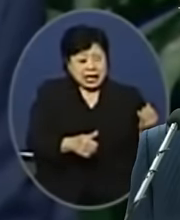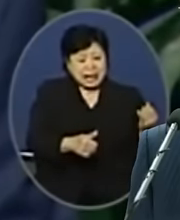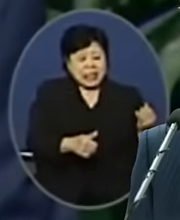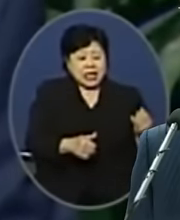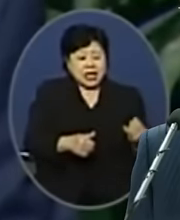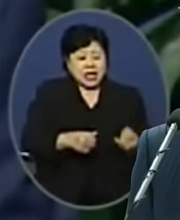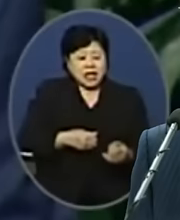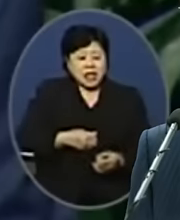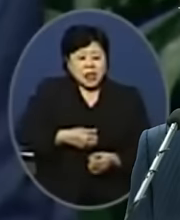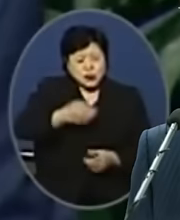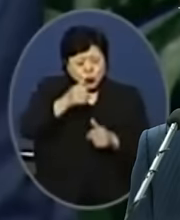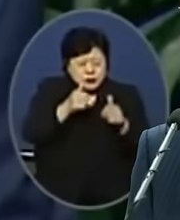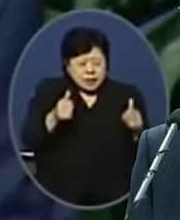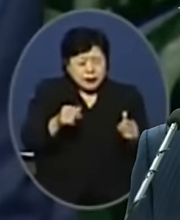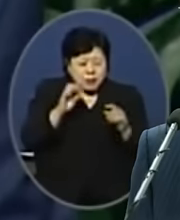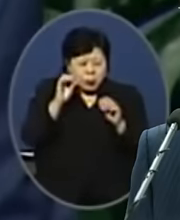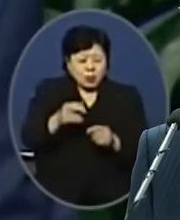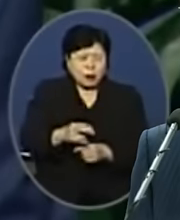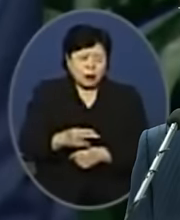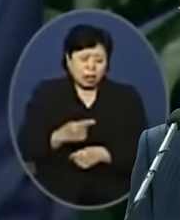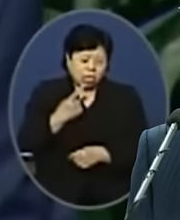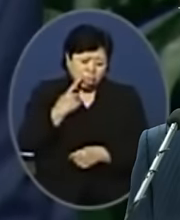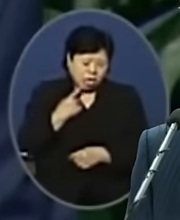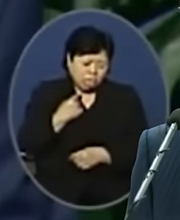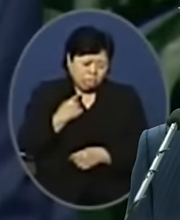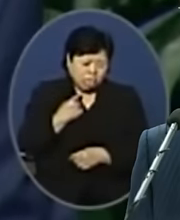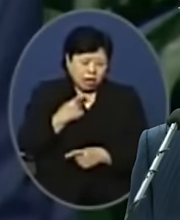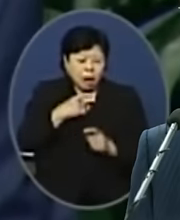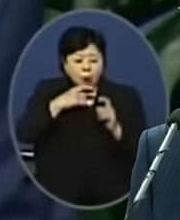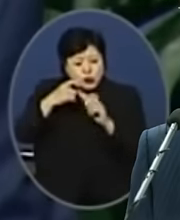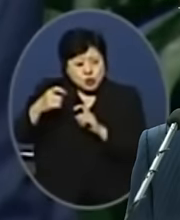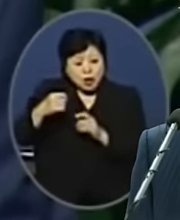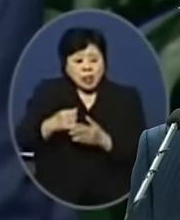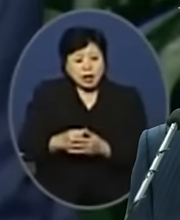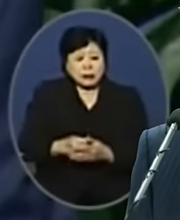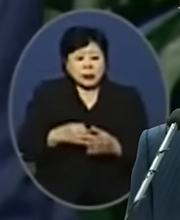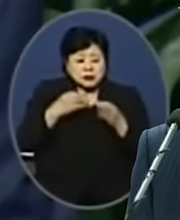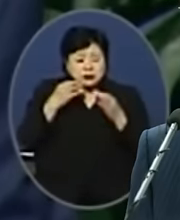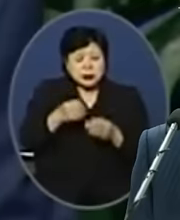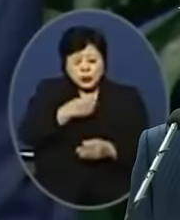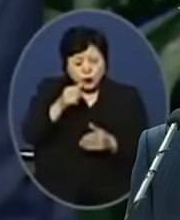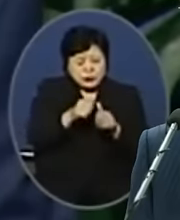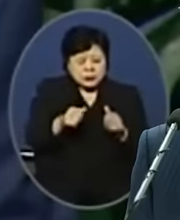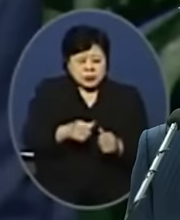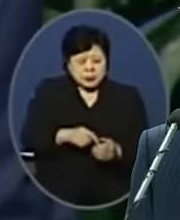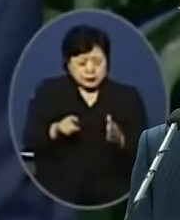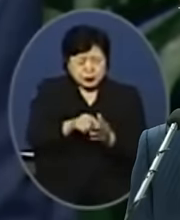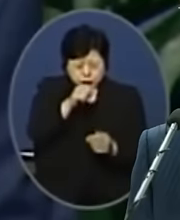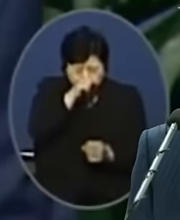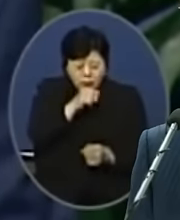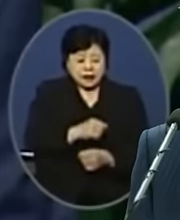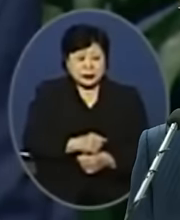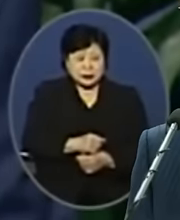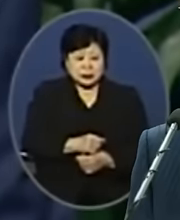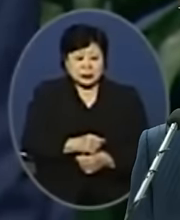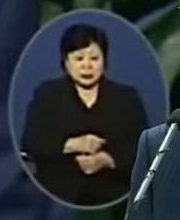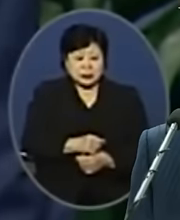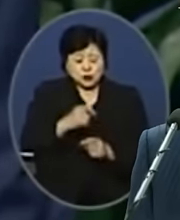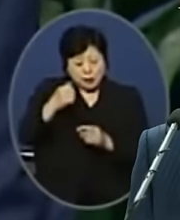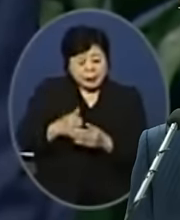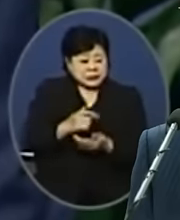갔습니다. 그래서 요셉을 꾀려고 애를 썼는데, 요셉은 신앙이 좋고 꿈에 취해 있어서 잘 안 넘어가는